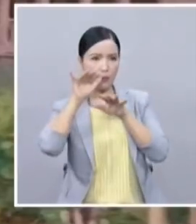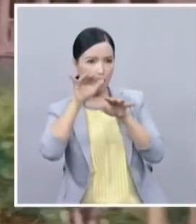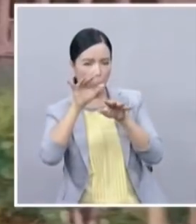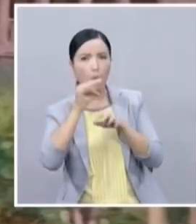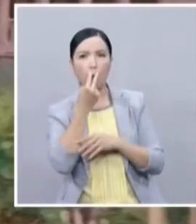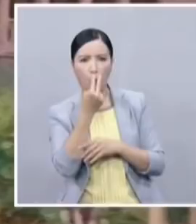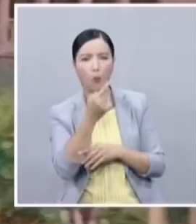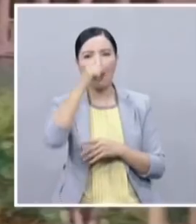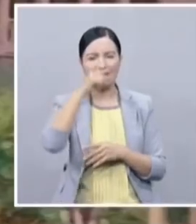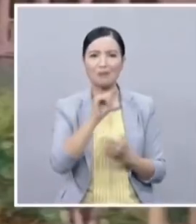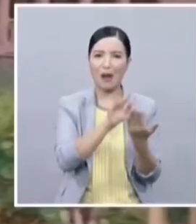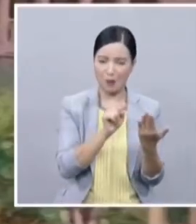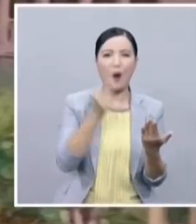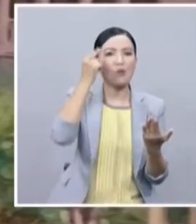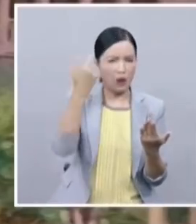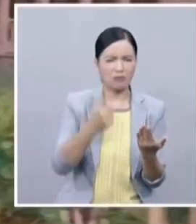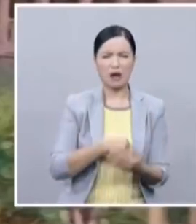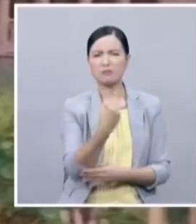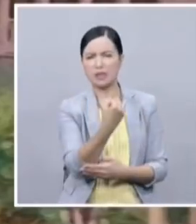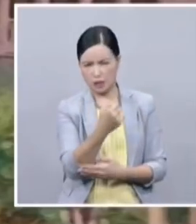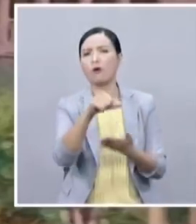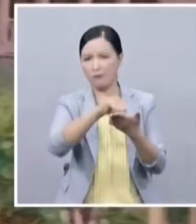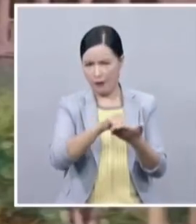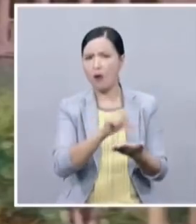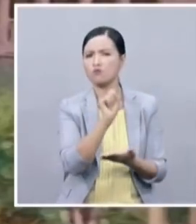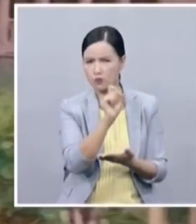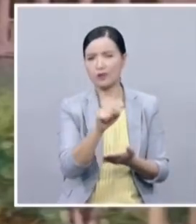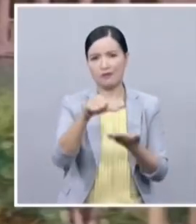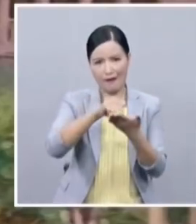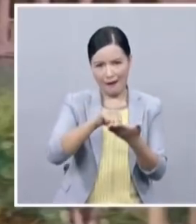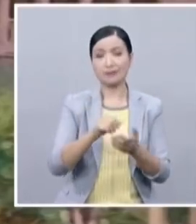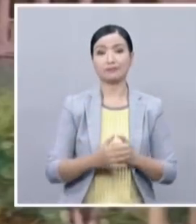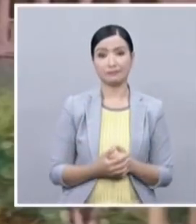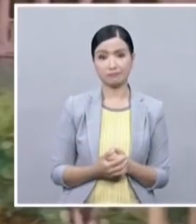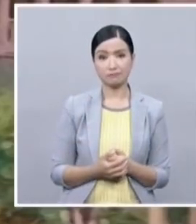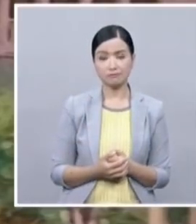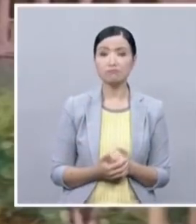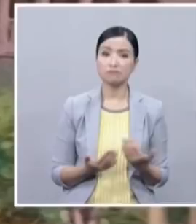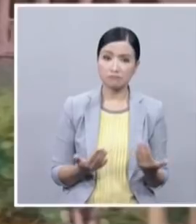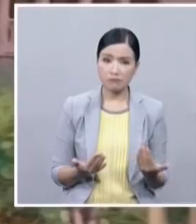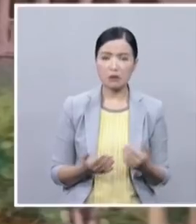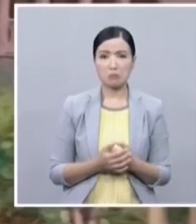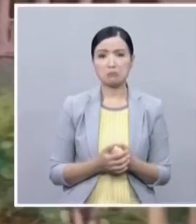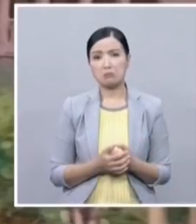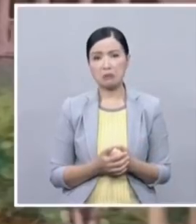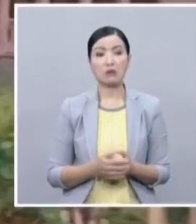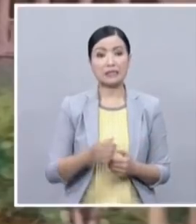เพราะอะไรที่ไม่ดีก็ต้องแก้ไขนะครับโดยเร็วนะอย่าไปจะได้ไม่เป็นเรื่องที่ไปทวงไอ้สิ่งดีๆของเรานะ